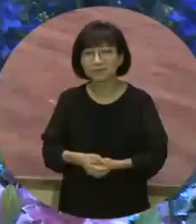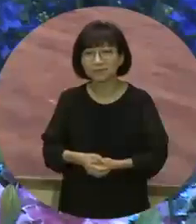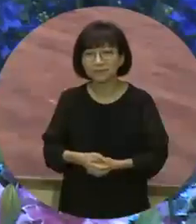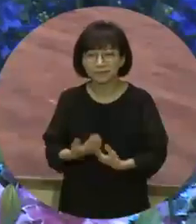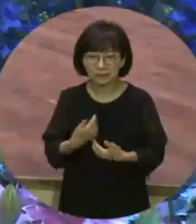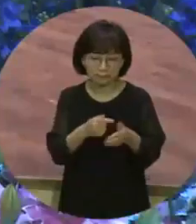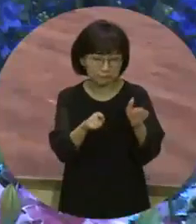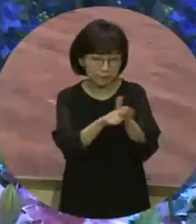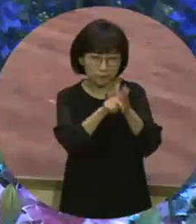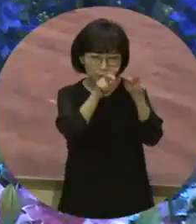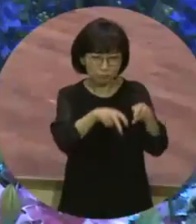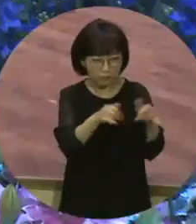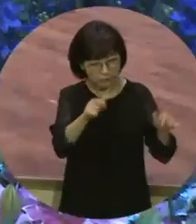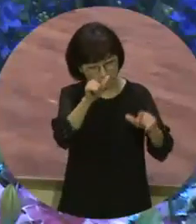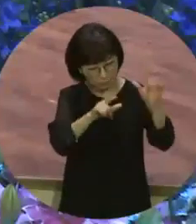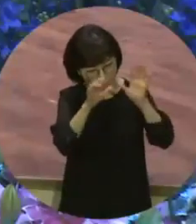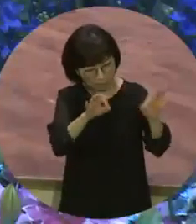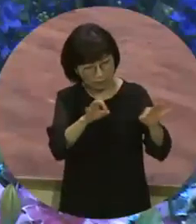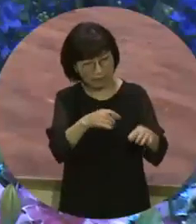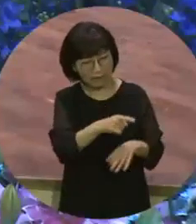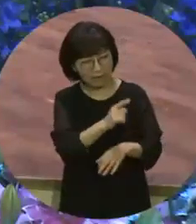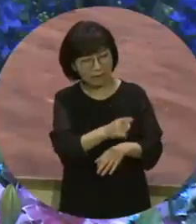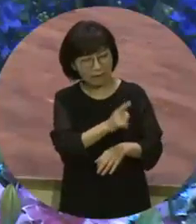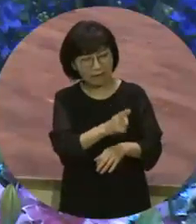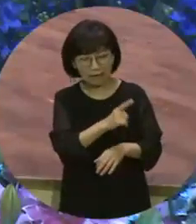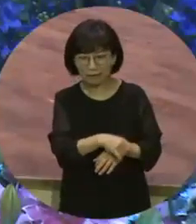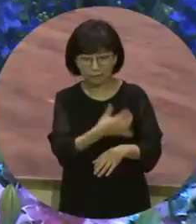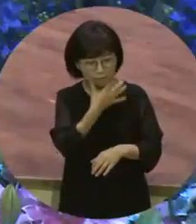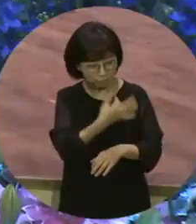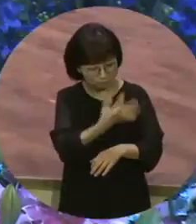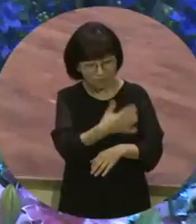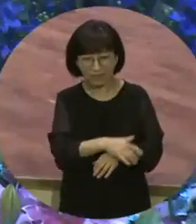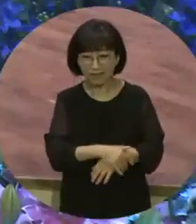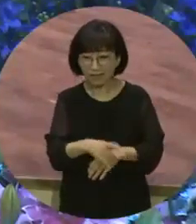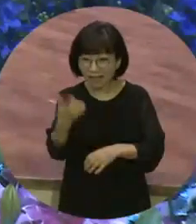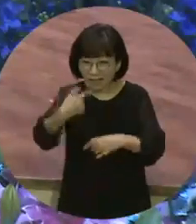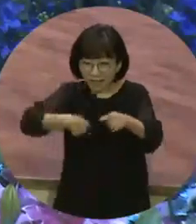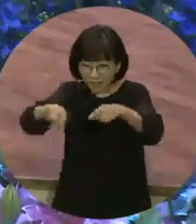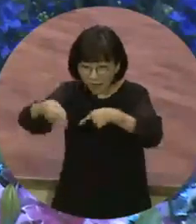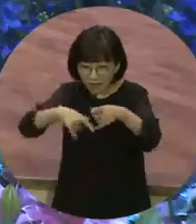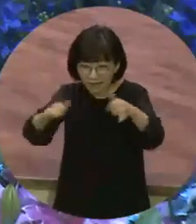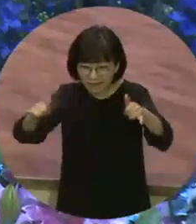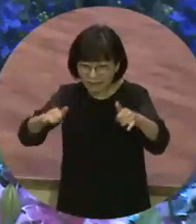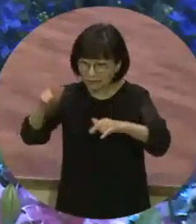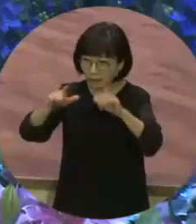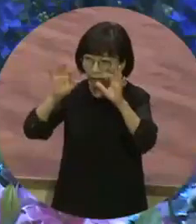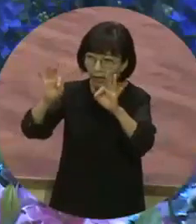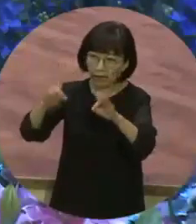부신자도 불행하게 삽니다. 정치인들 꼬라지 보세요. 아이고 주여.